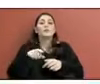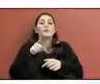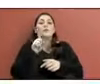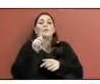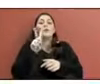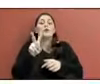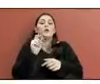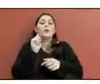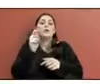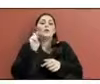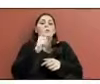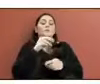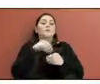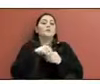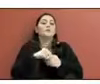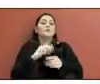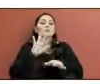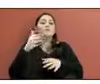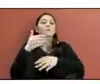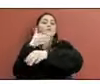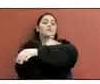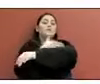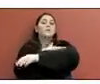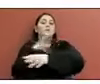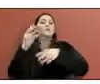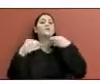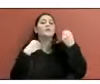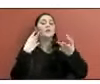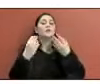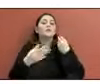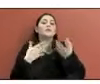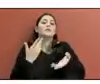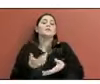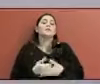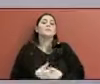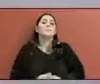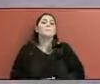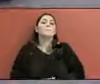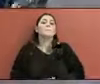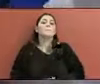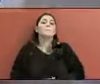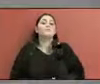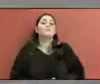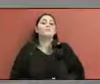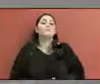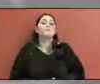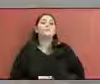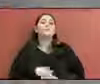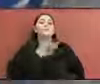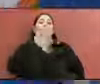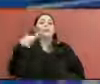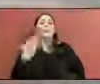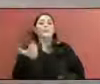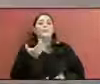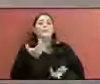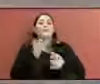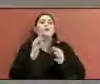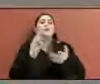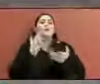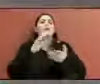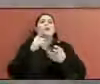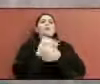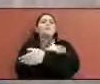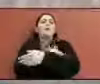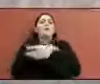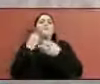tüm vatandaşlarımıza hizmet sağlayacağız. Şu anda Cemil Meriç'e vatandaşlarımızı, oradaki hizmet verdiğimiz